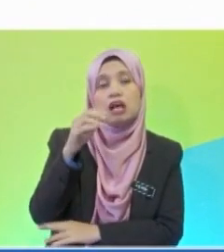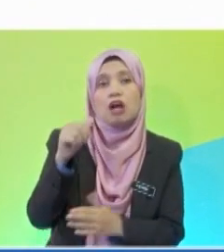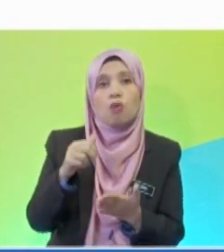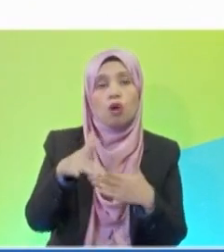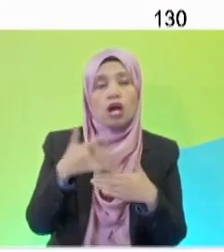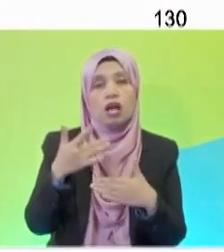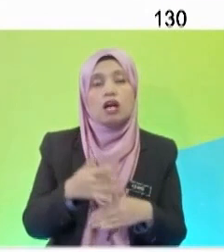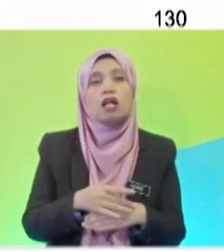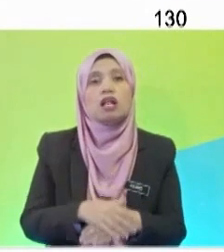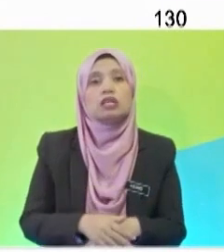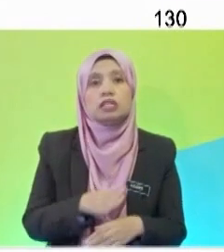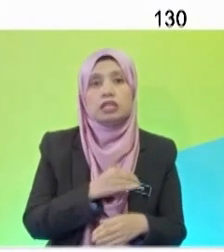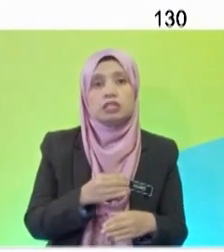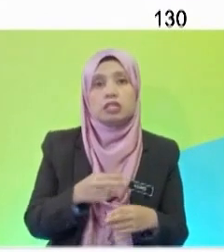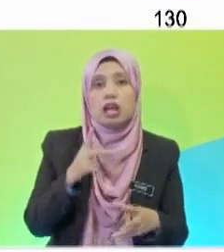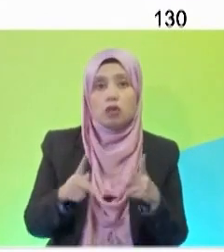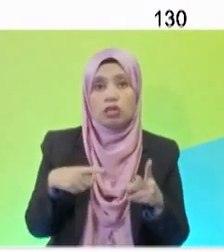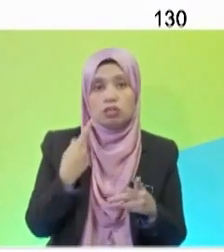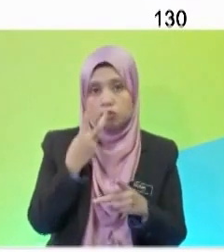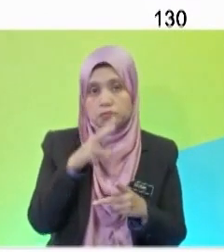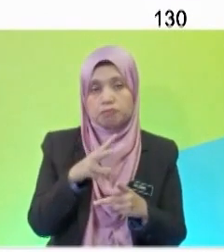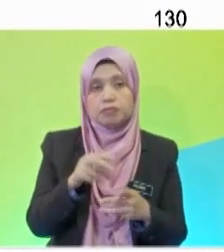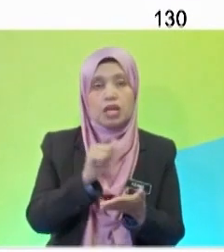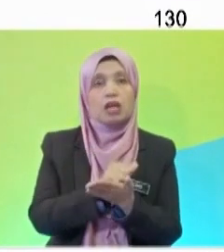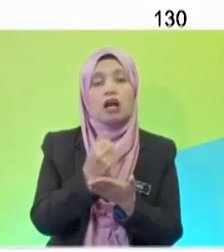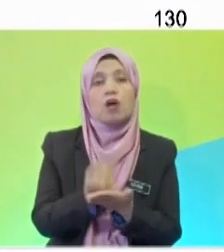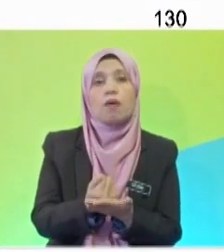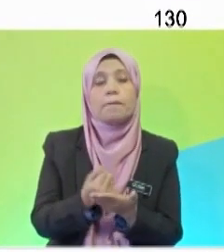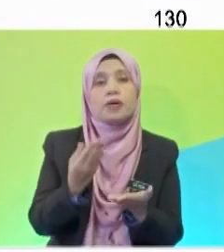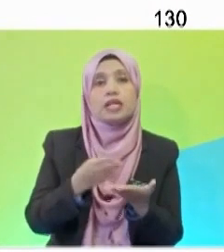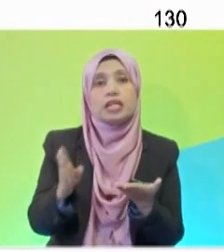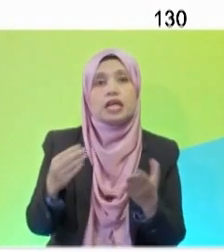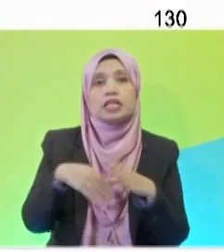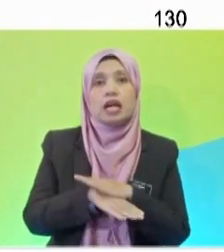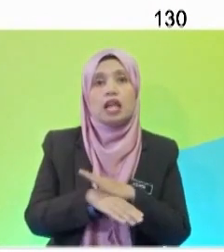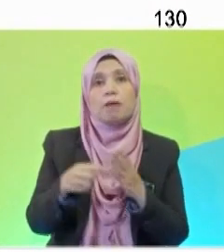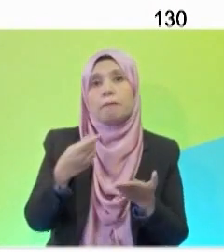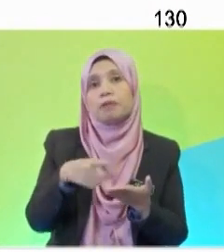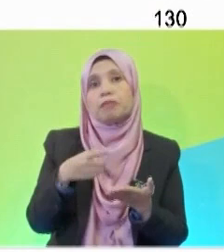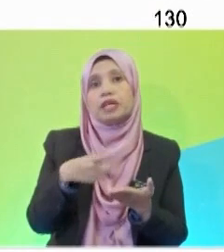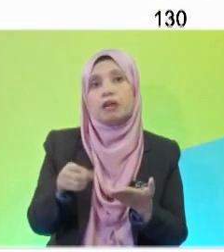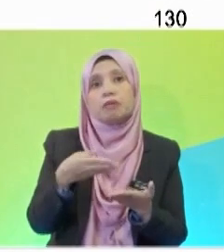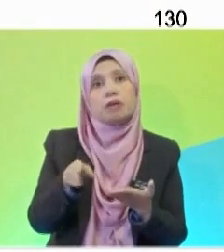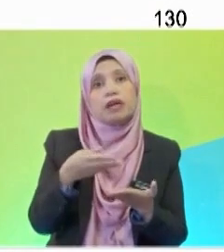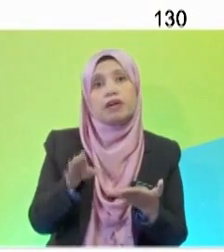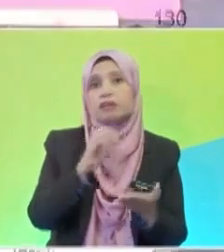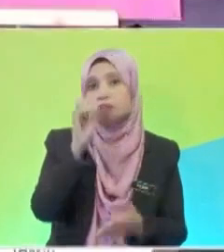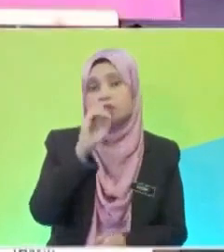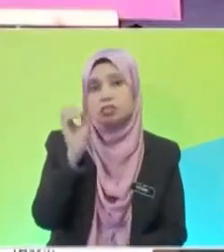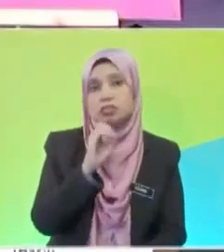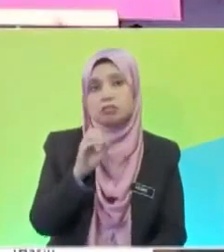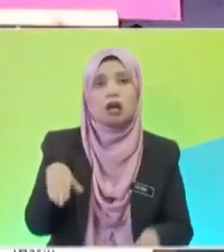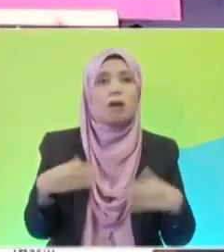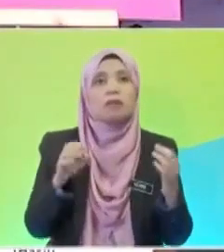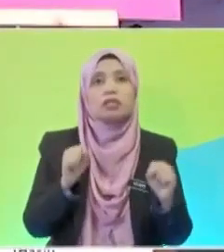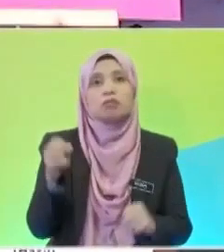belian? Kalau kita lihat di sini, akaun belian, belian dalam pembayaran, tak ada belian ni Nisa, tak ada. Bagaimana cikgu boleh